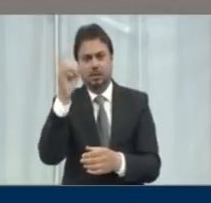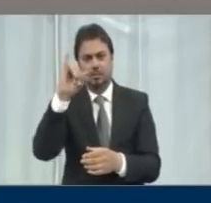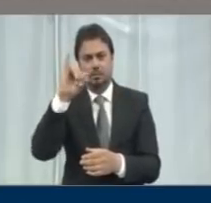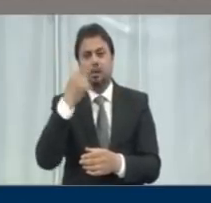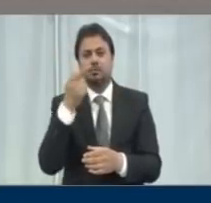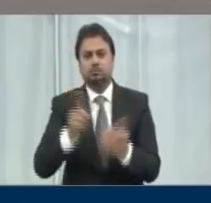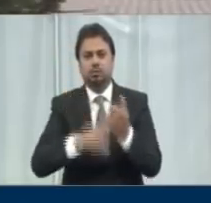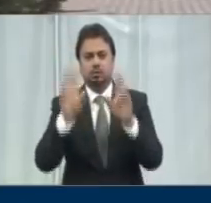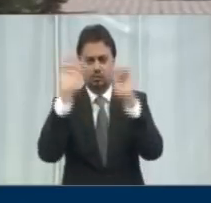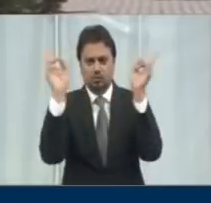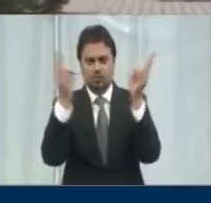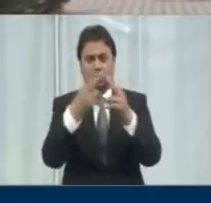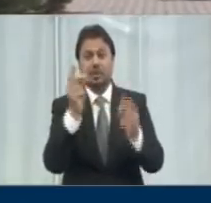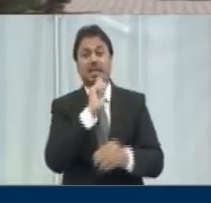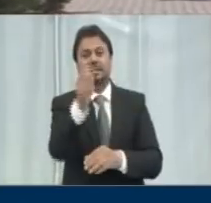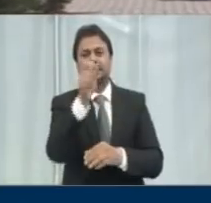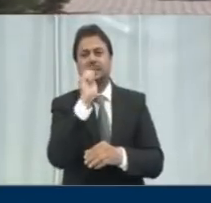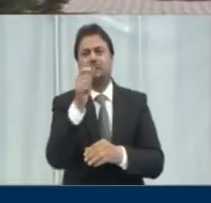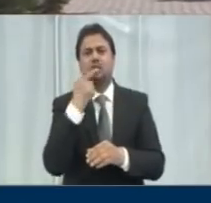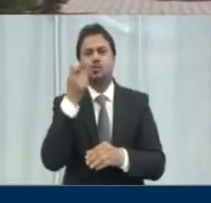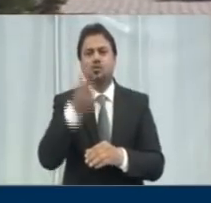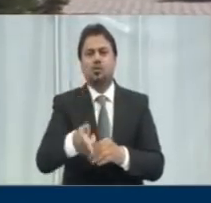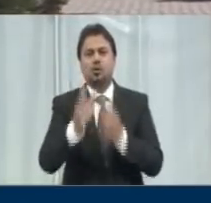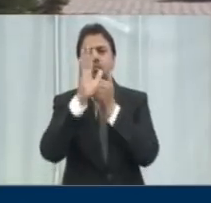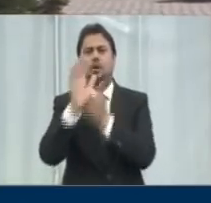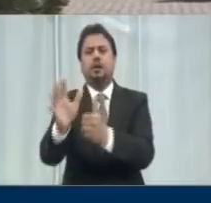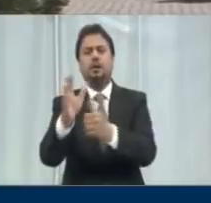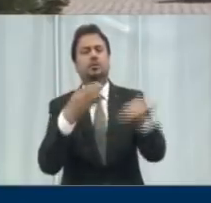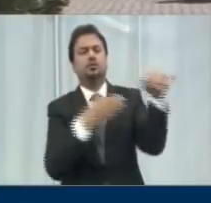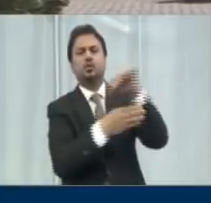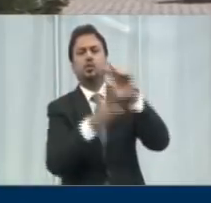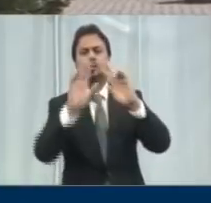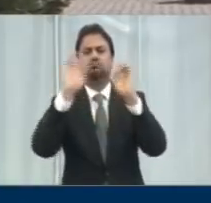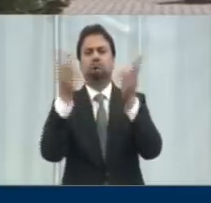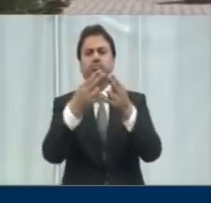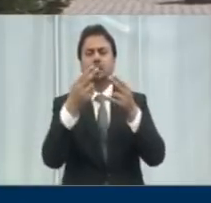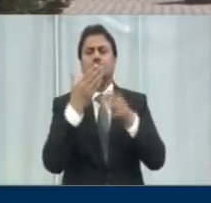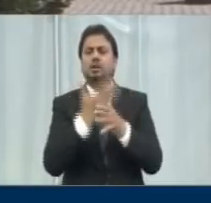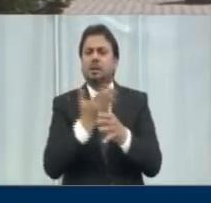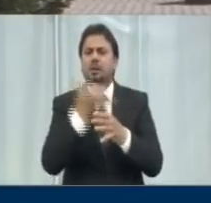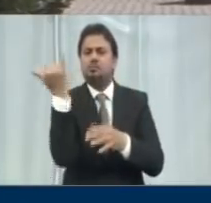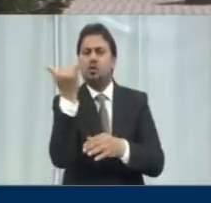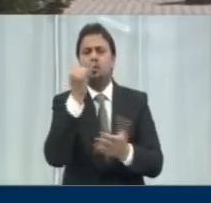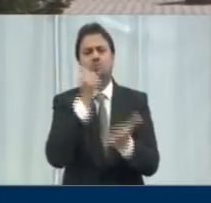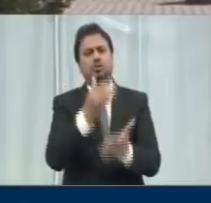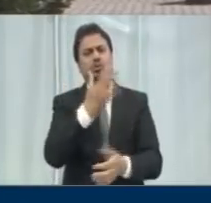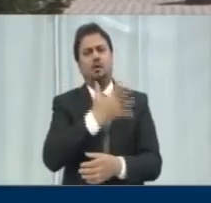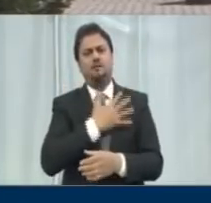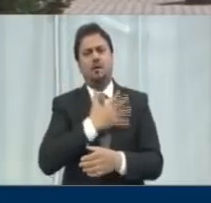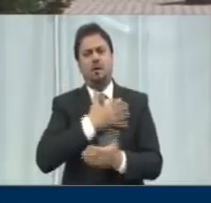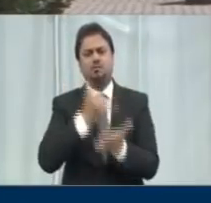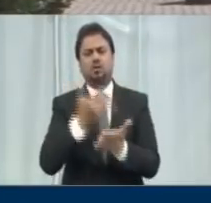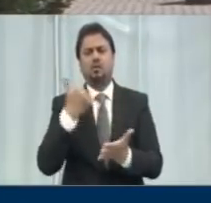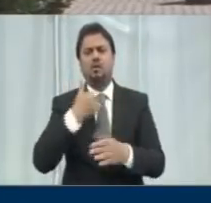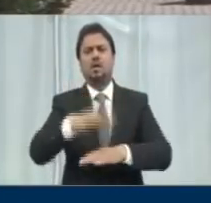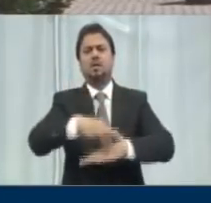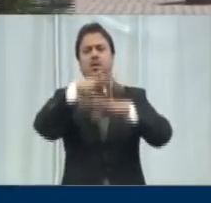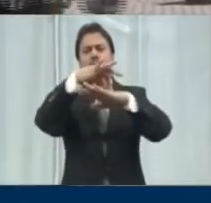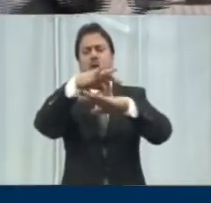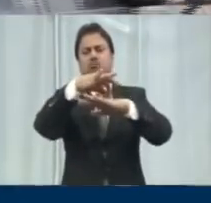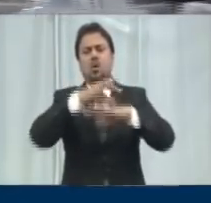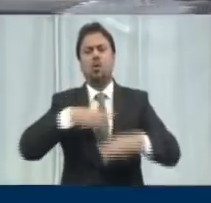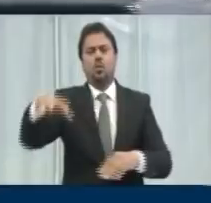مؤتمر صحفي عقد في مقر القيادة أن القوات الأمنية تتحمل المسؤولية القانونية والوطنية